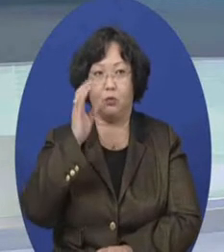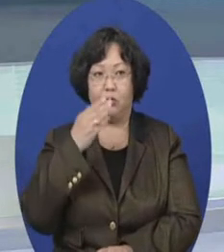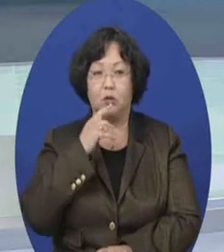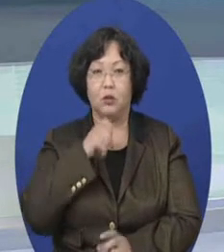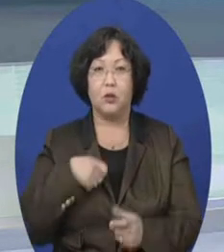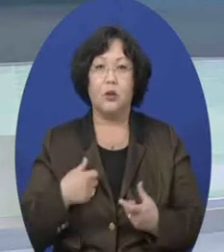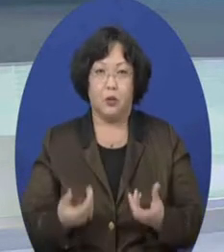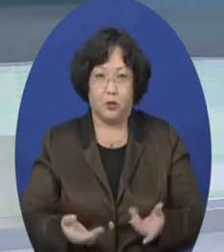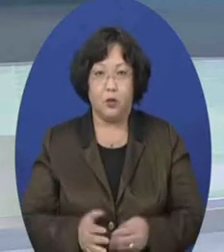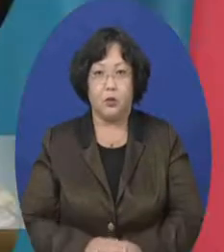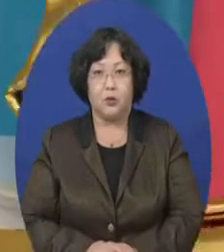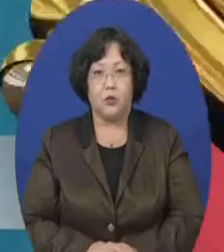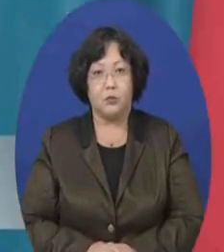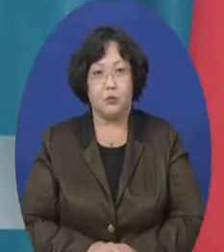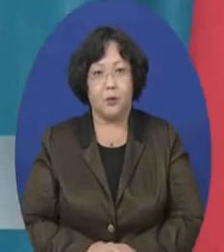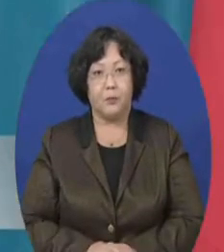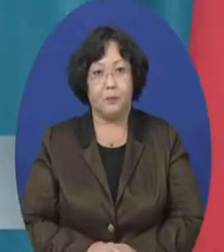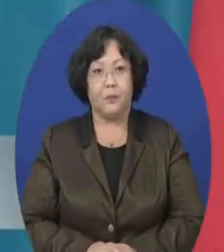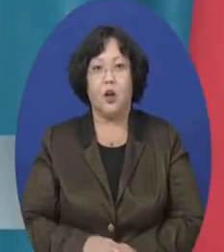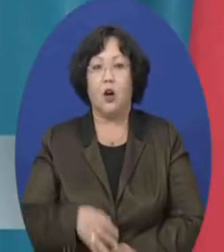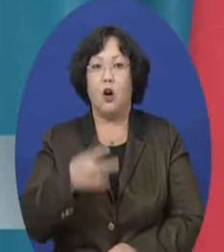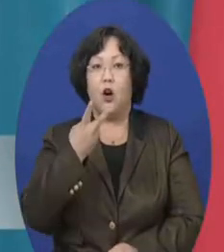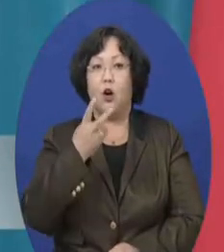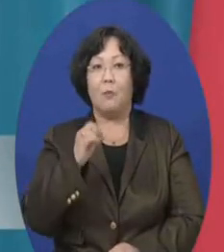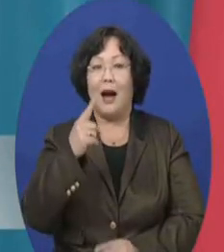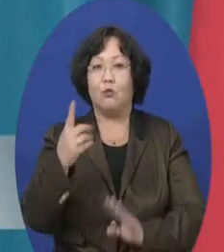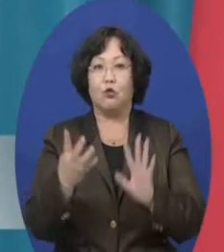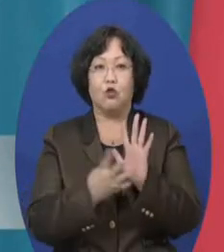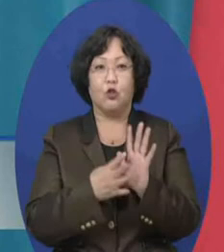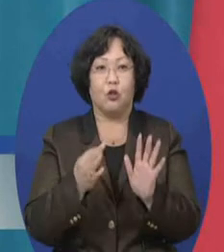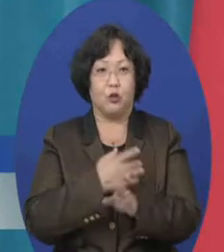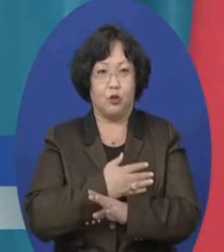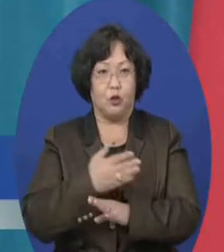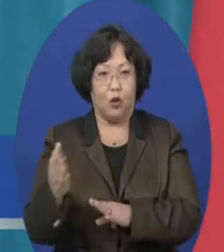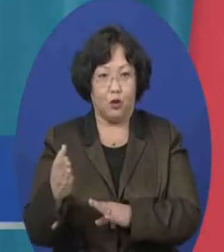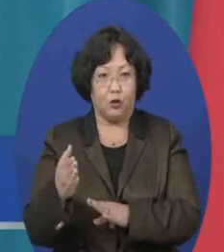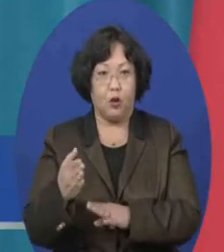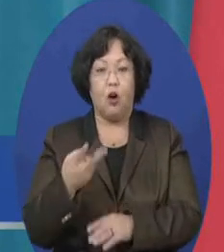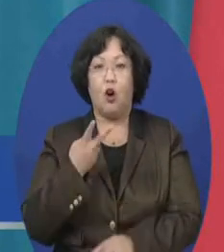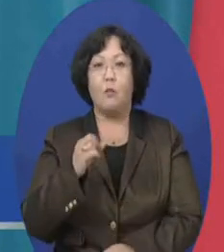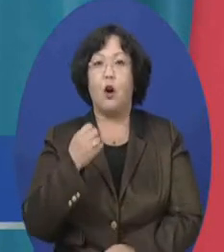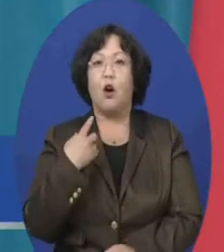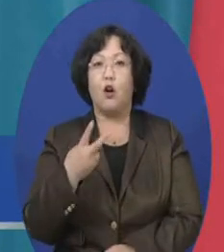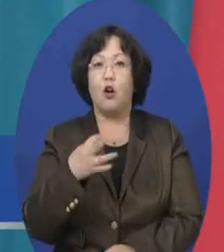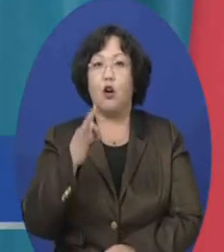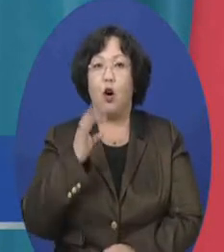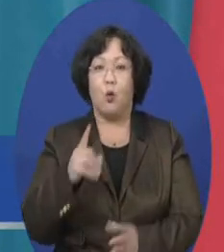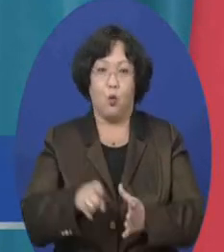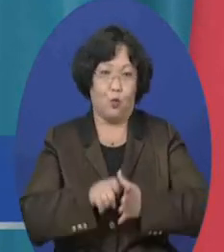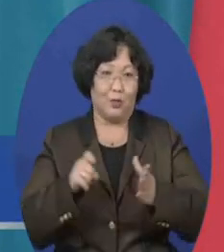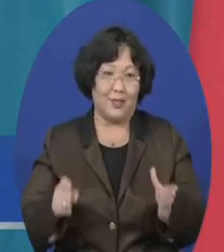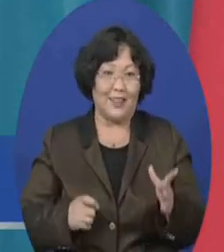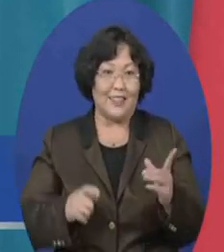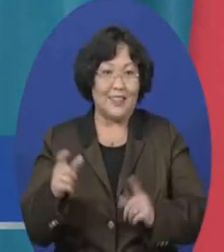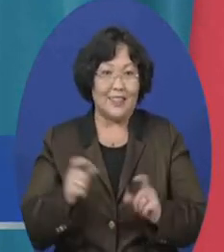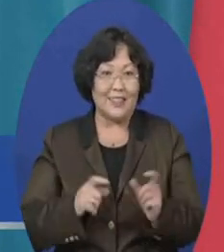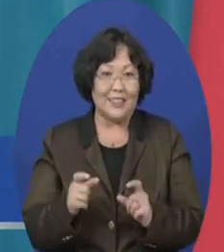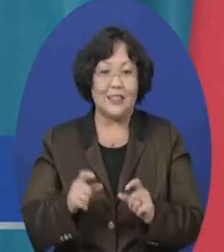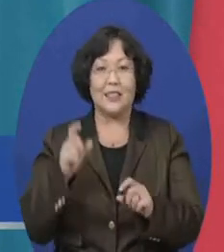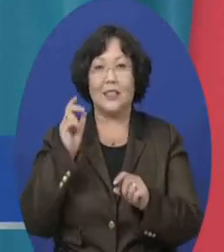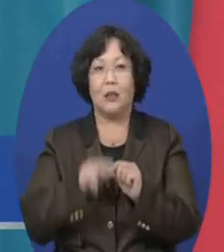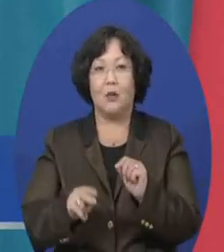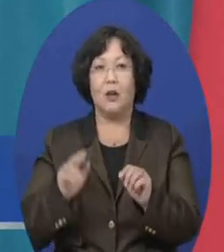байна. За 2019 оноос хойш энэ 2020 онд үргэлжлэж байгаа нэг зэхийн хүнд одоо сорилт